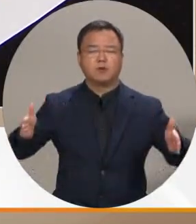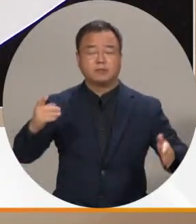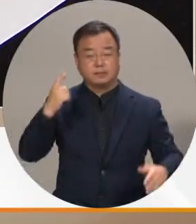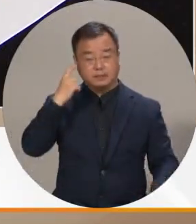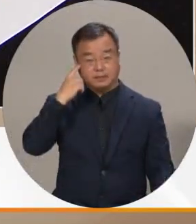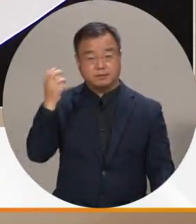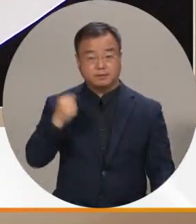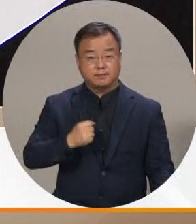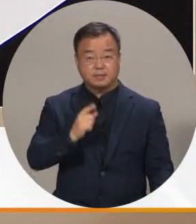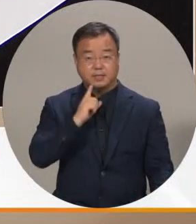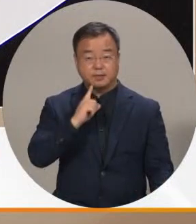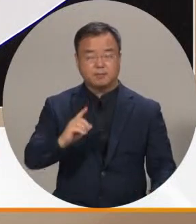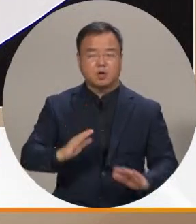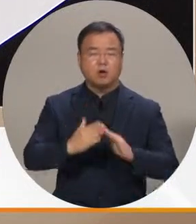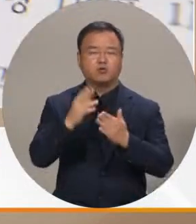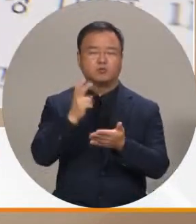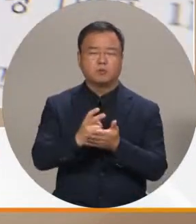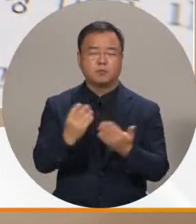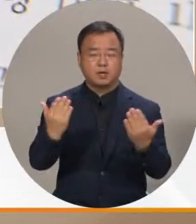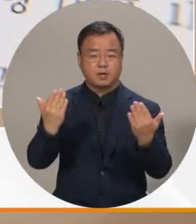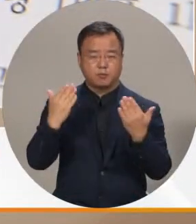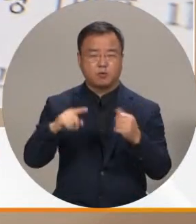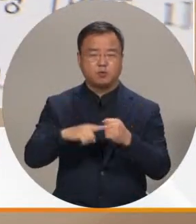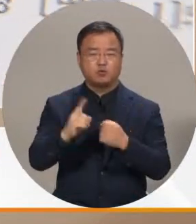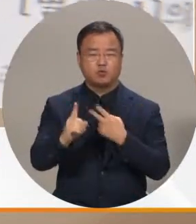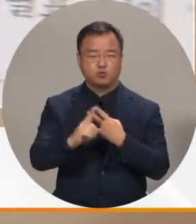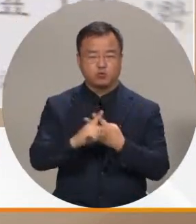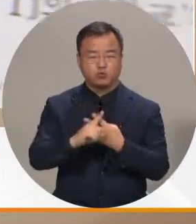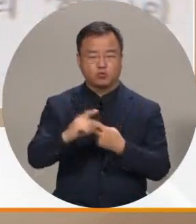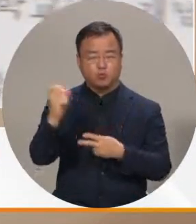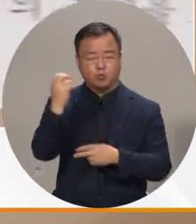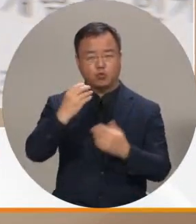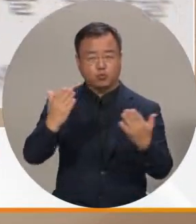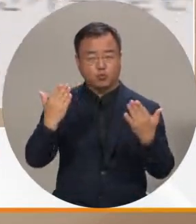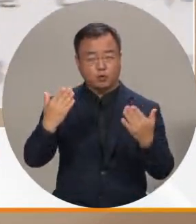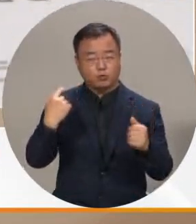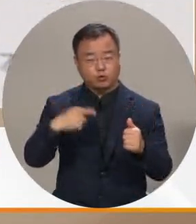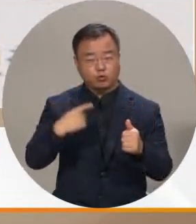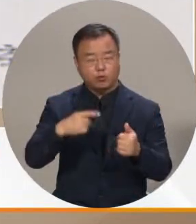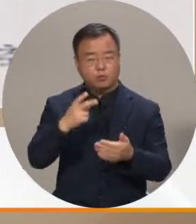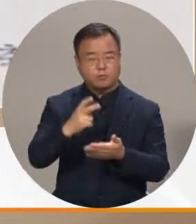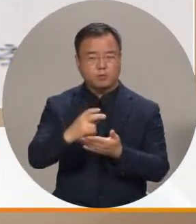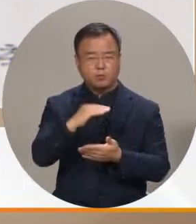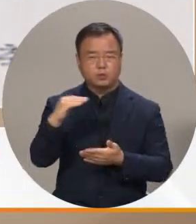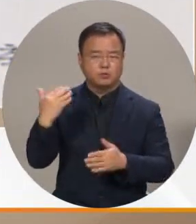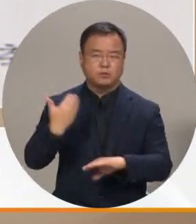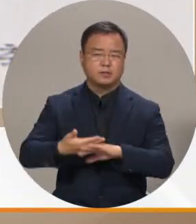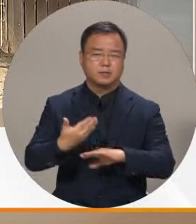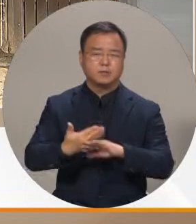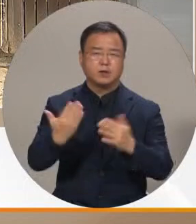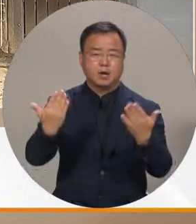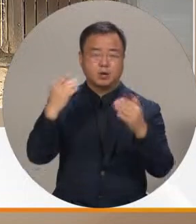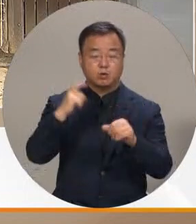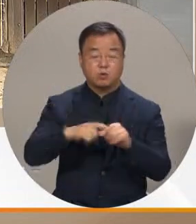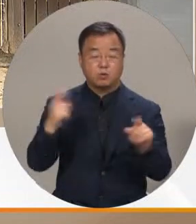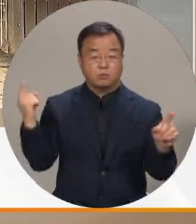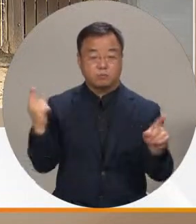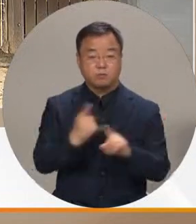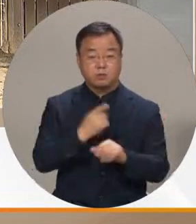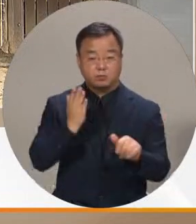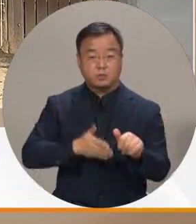법원에서는 결론적으로 건축법상 학교는 초중동 교육법상학과 다르니까 학교를 용도변경하면 되지 않겠냐는 건데